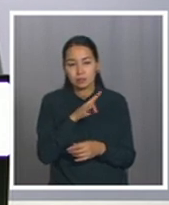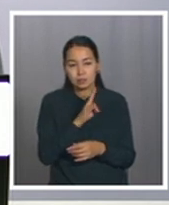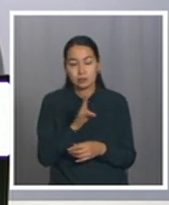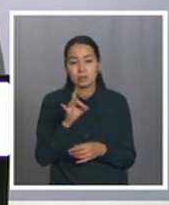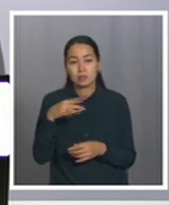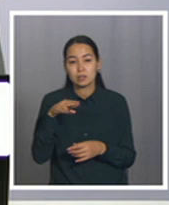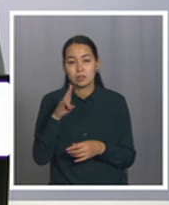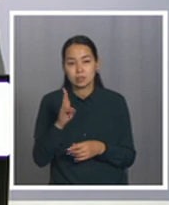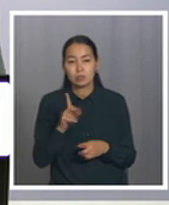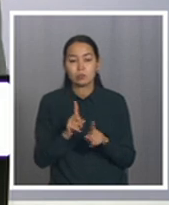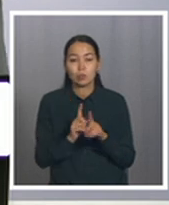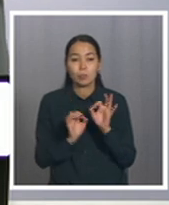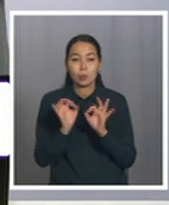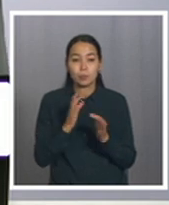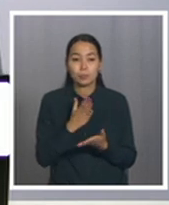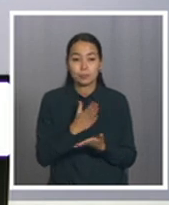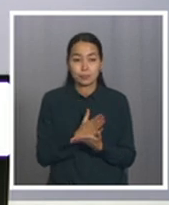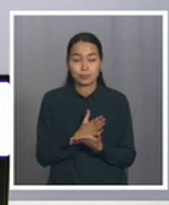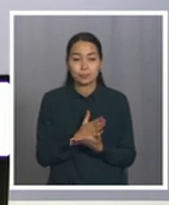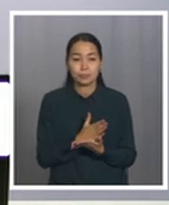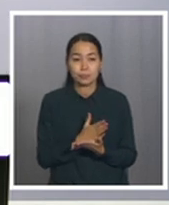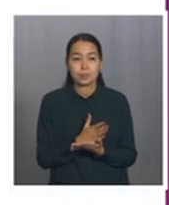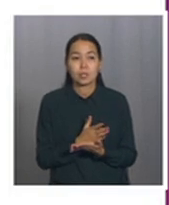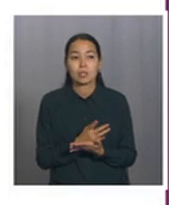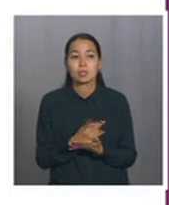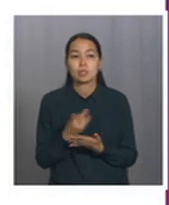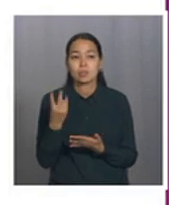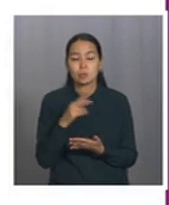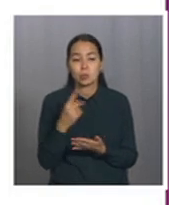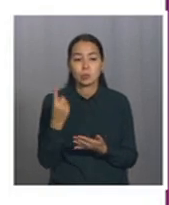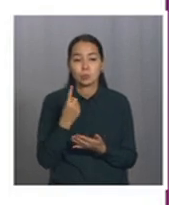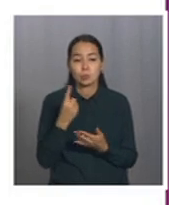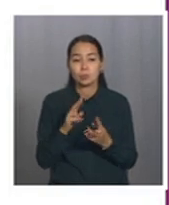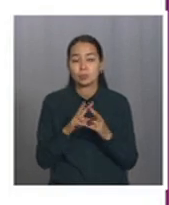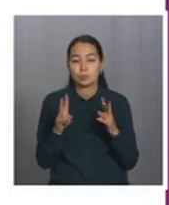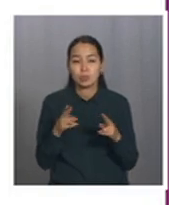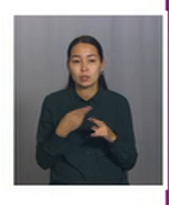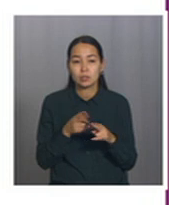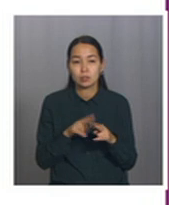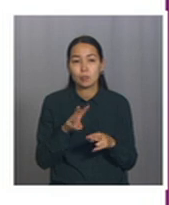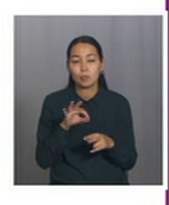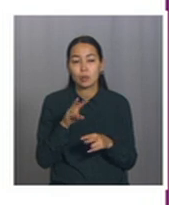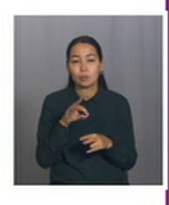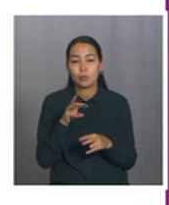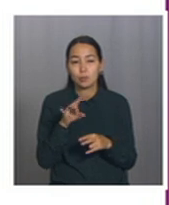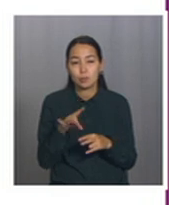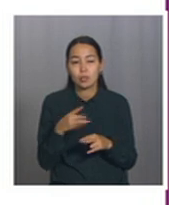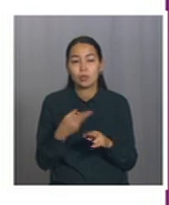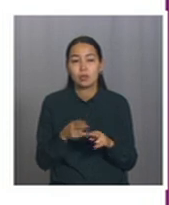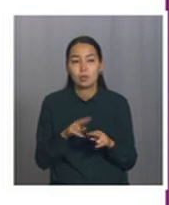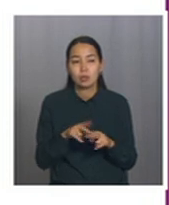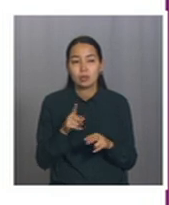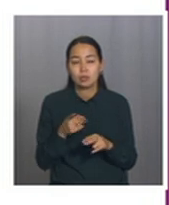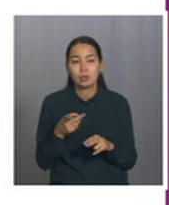жана РНК молекулалары болот. Экөөнүн эң биринчи оксостугу алардын мономерлеринде. Бул мономер